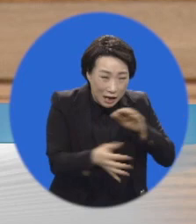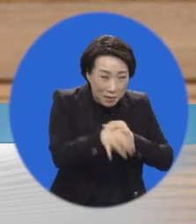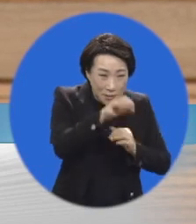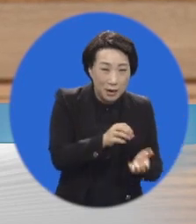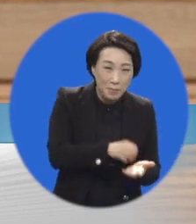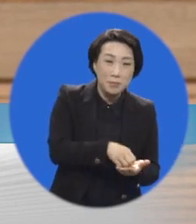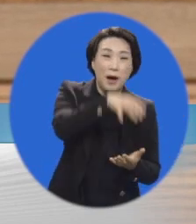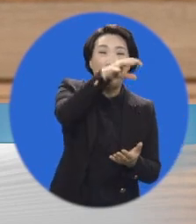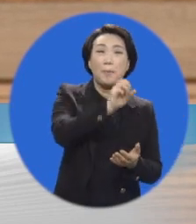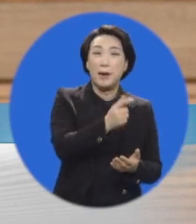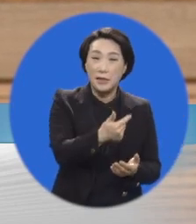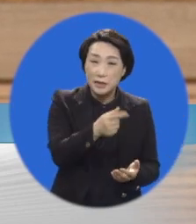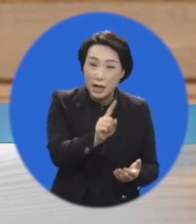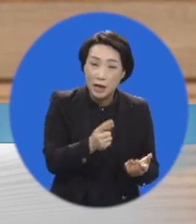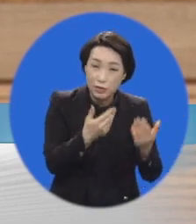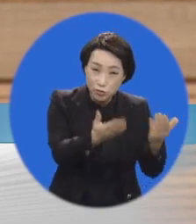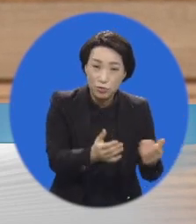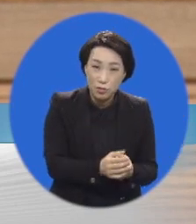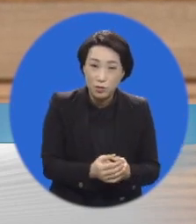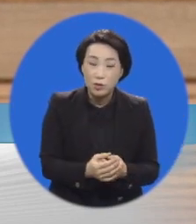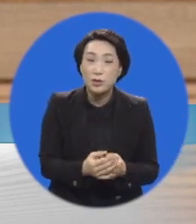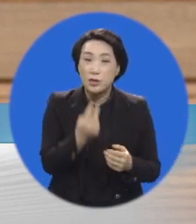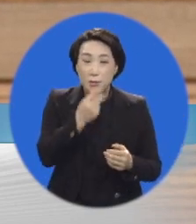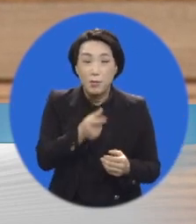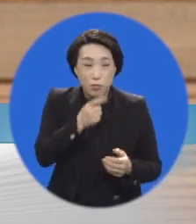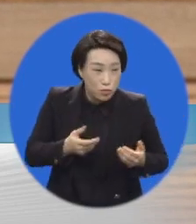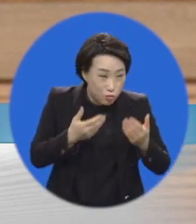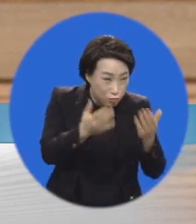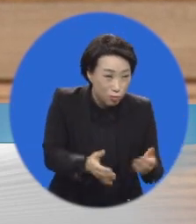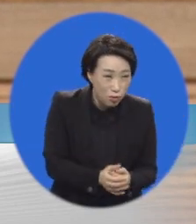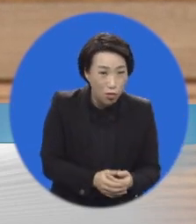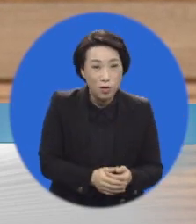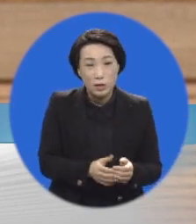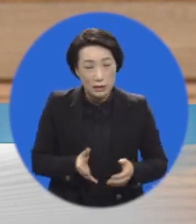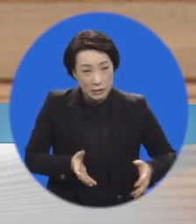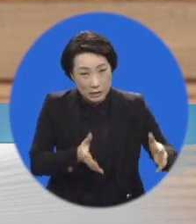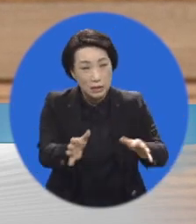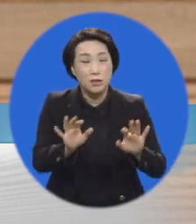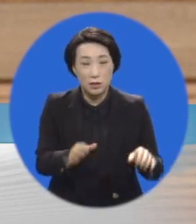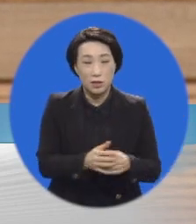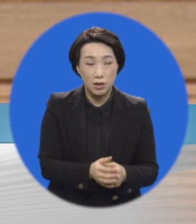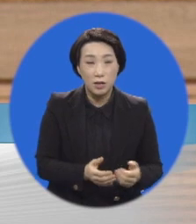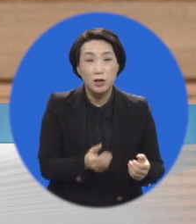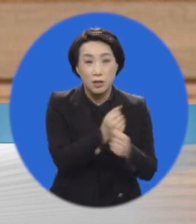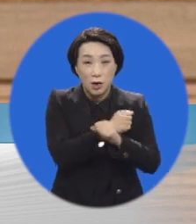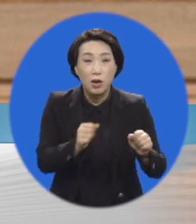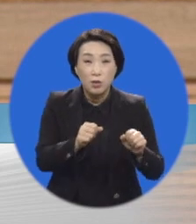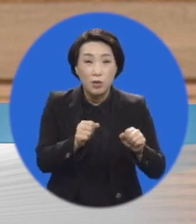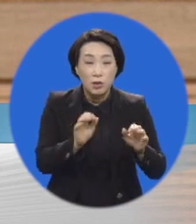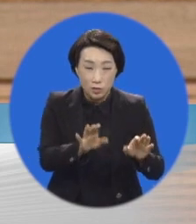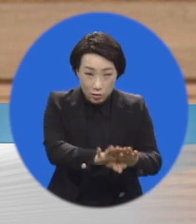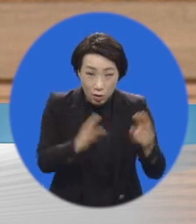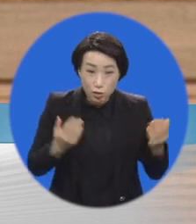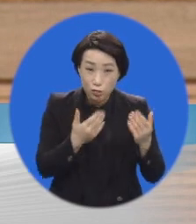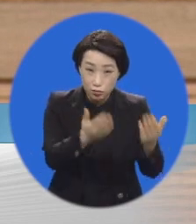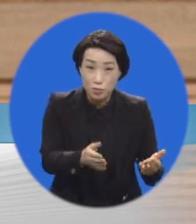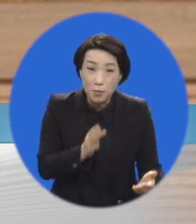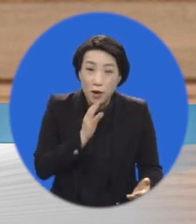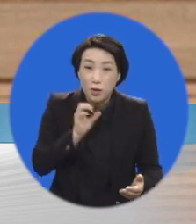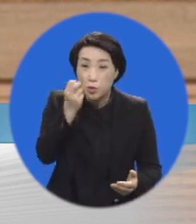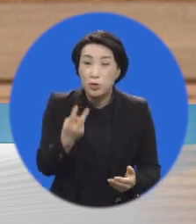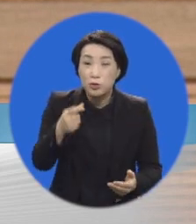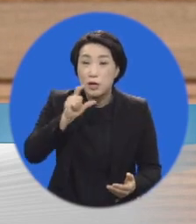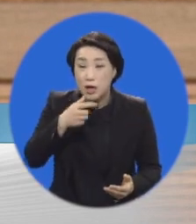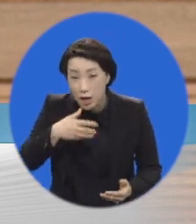생수를 주시며 대로를 주신 주님, 요단강을 담대하게 건너게 해준 주님, 주여 여리고를 판락시킨